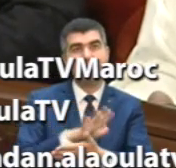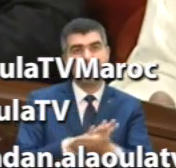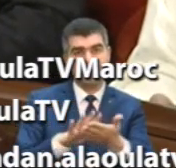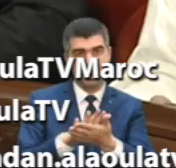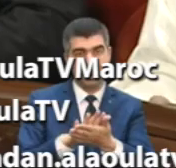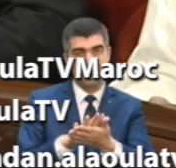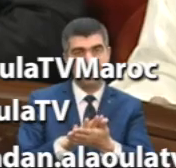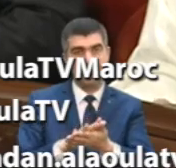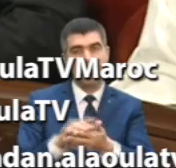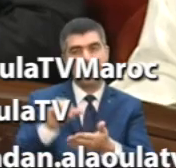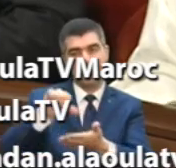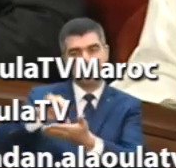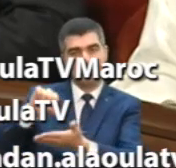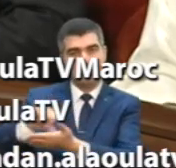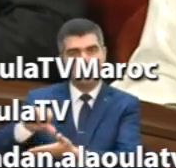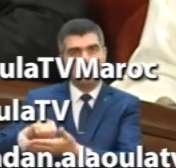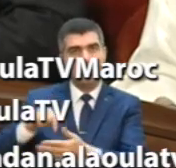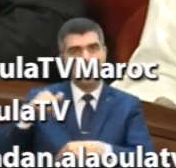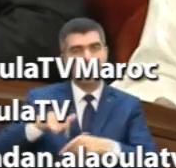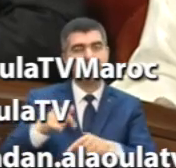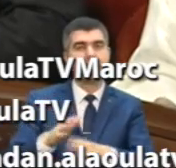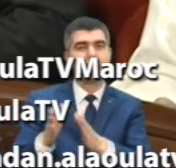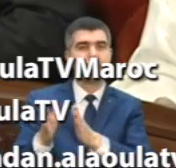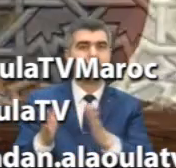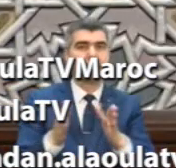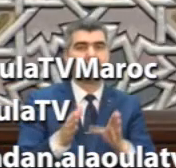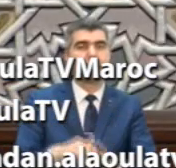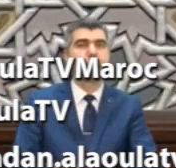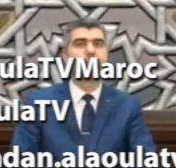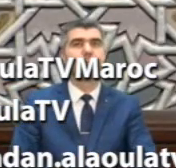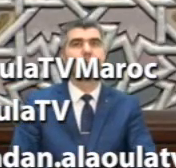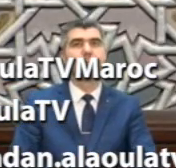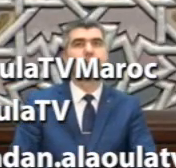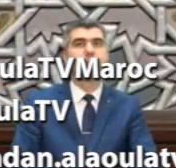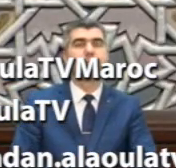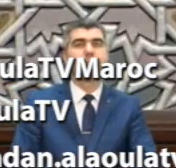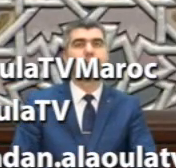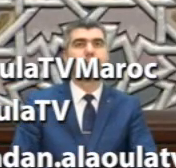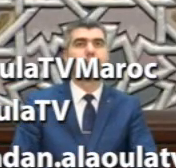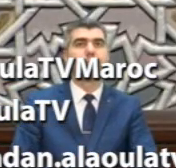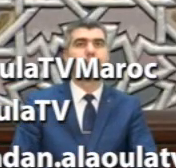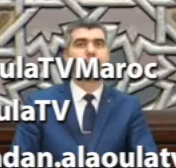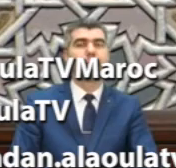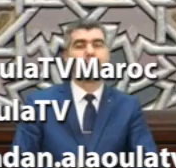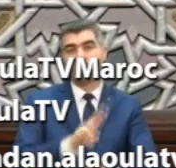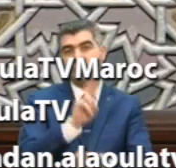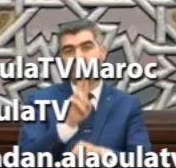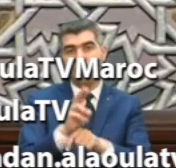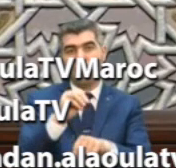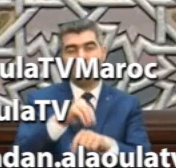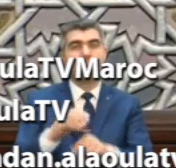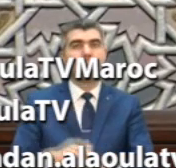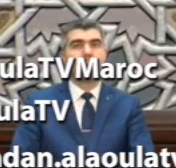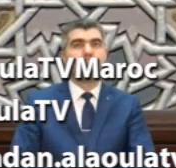بعض المحطات بالنسبة لهؤلاء المتقاعدين. شكرا. شكرا. تفضل السيد نائب تعقيب.